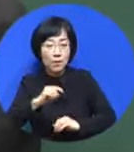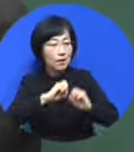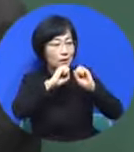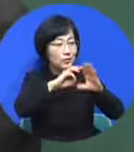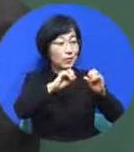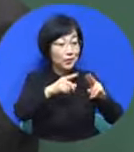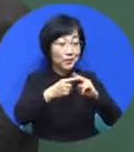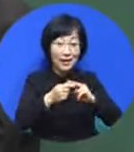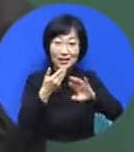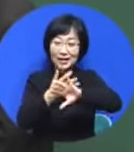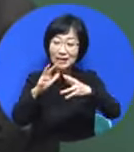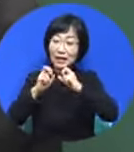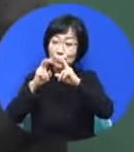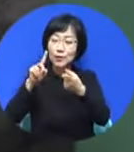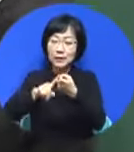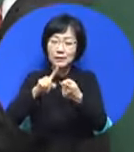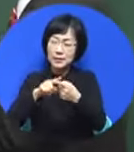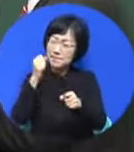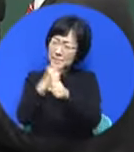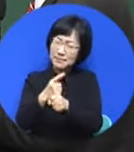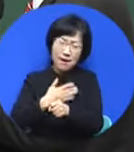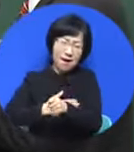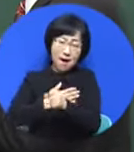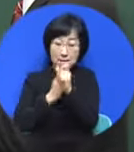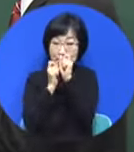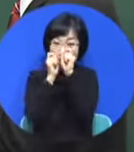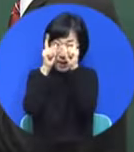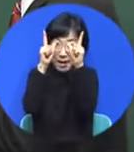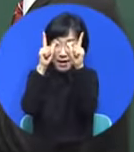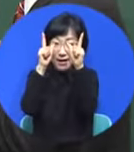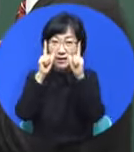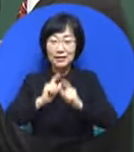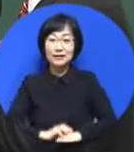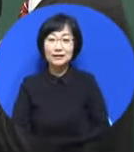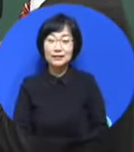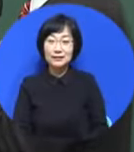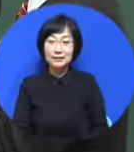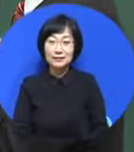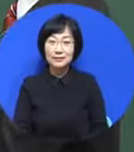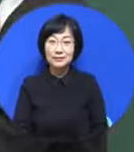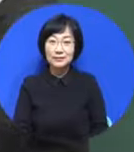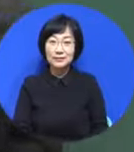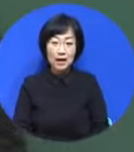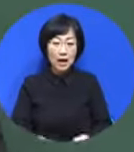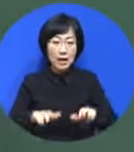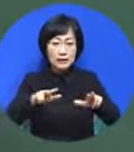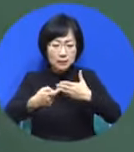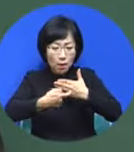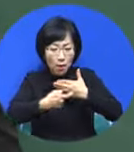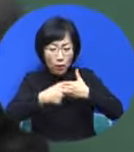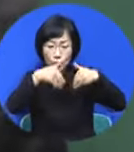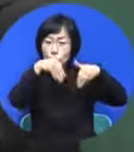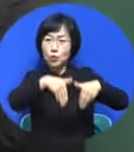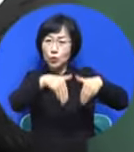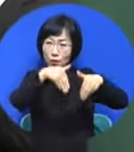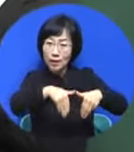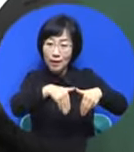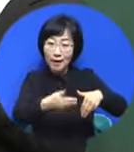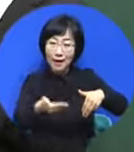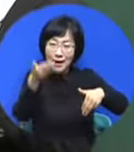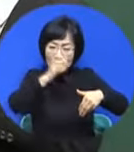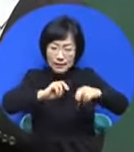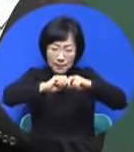What was the message from the first service? It was about Joseph's dreams. He understood evangelism and missions. 노예로 가는 것처럼 보이지만은